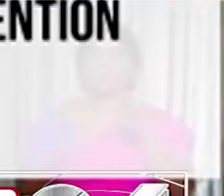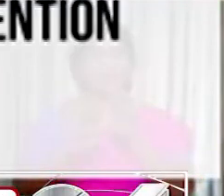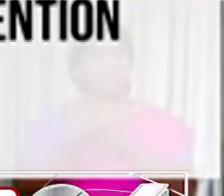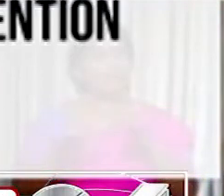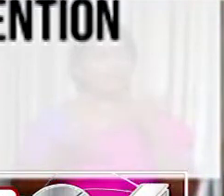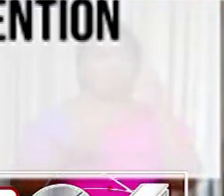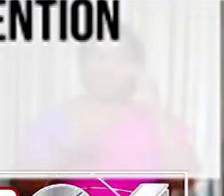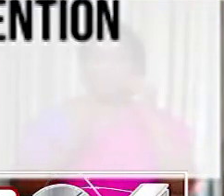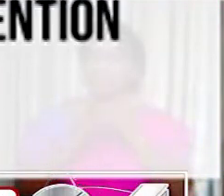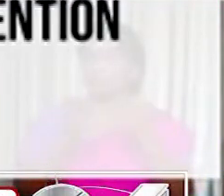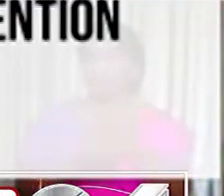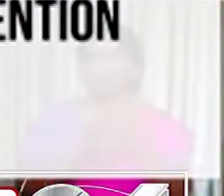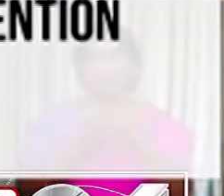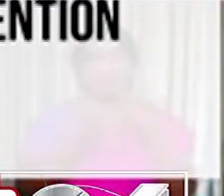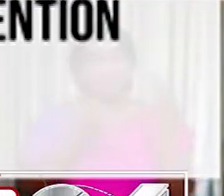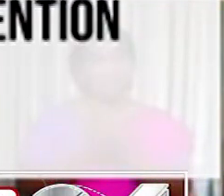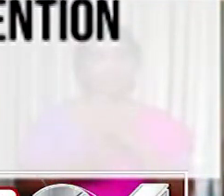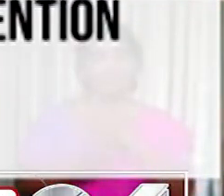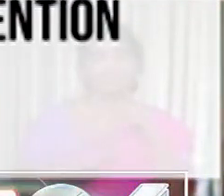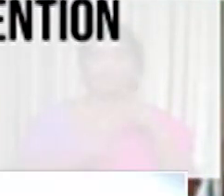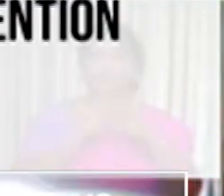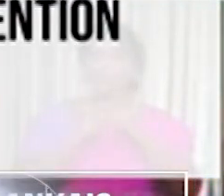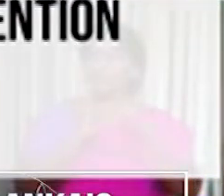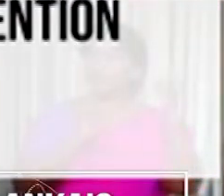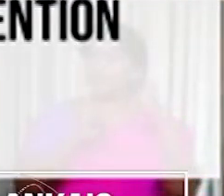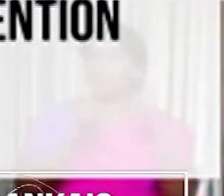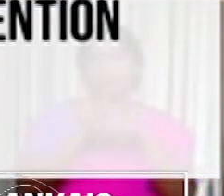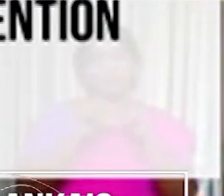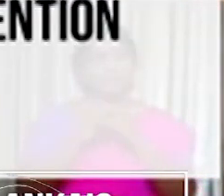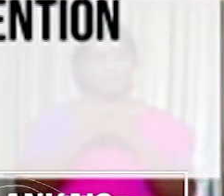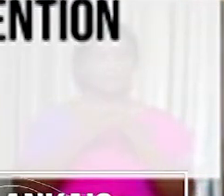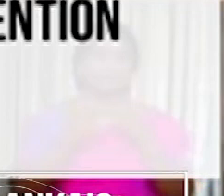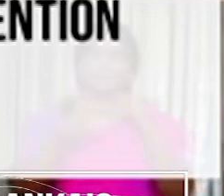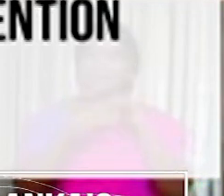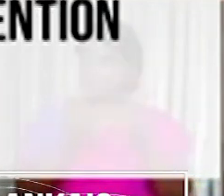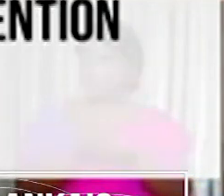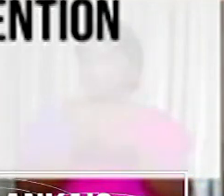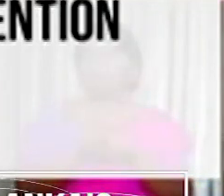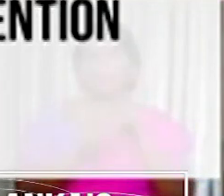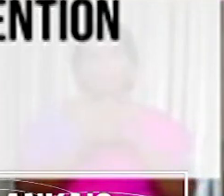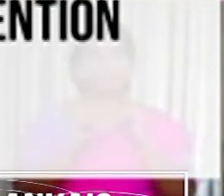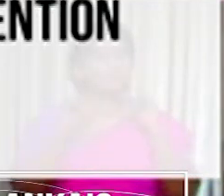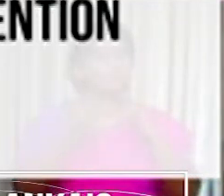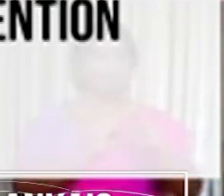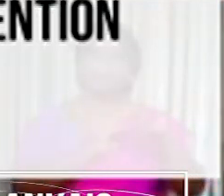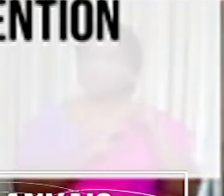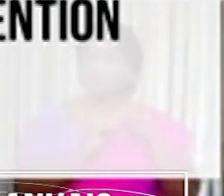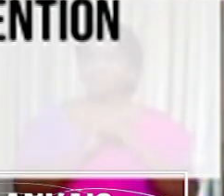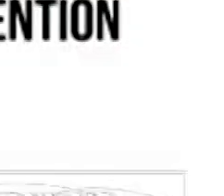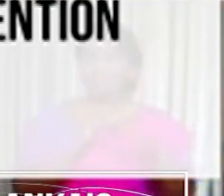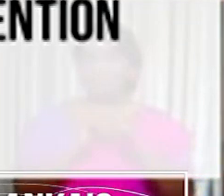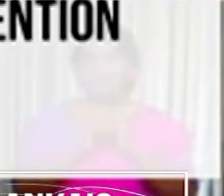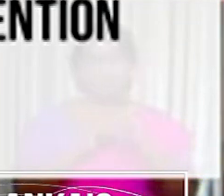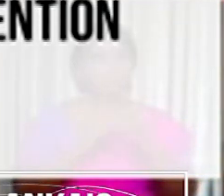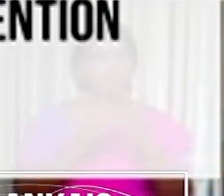හා කාන්තා හිංසනයට එරෙහිව ජාතික මට්ටමේ සිට සිදු කරන මැදිහත්වීම් වලට අමතරව වඩා ශක්තිමත්ව බිම් මට්ටමට